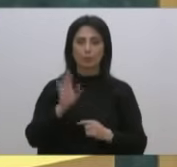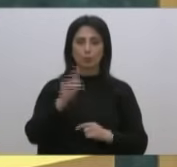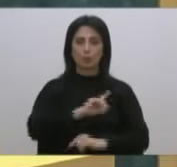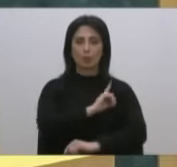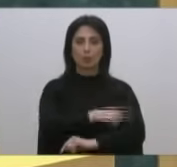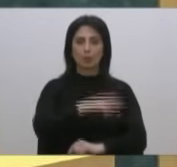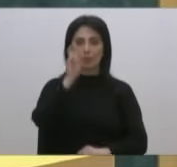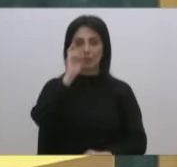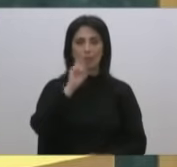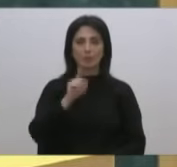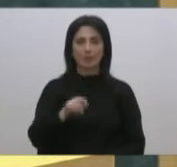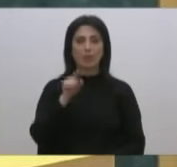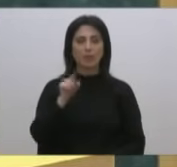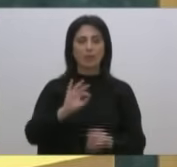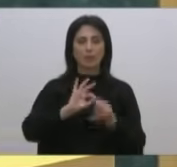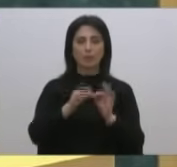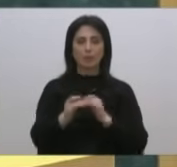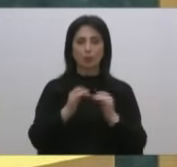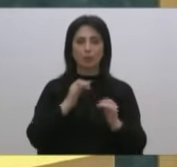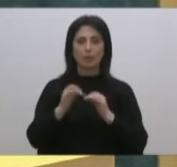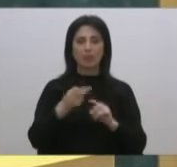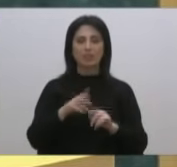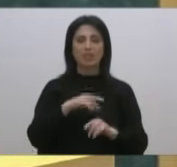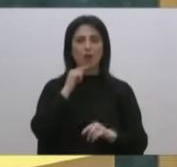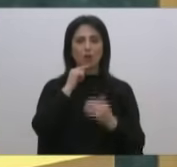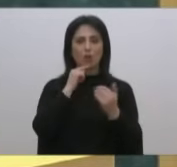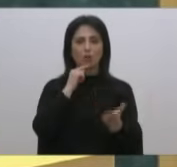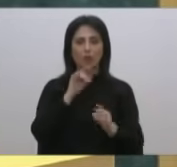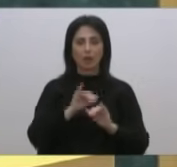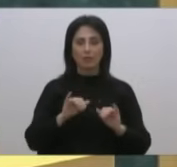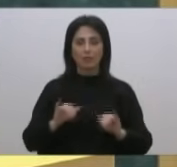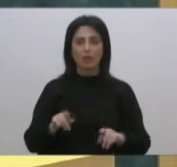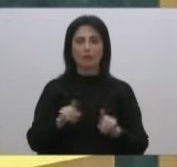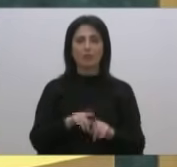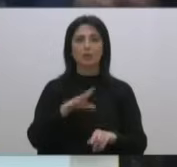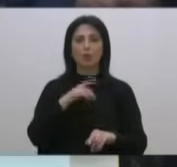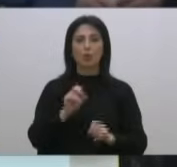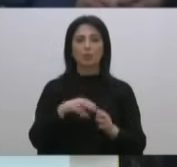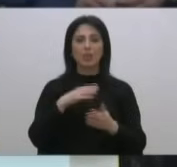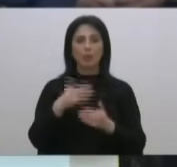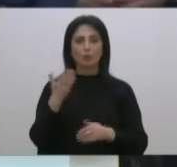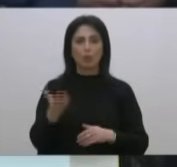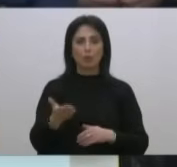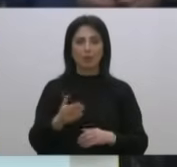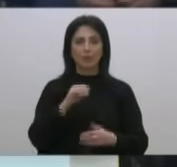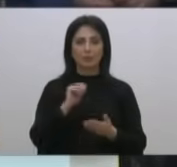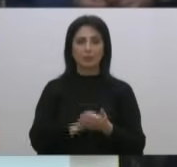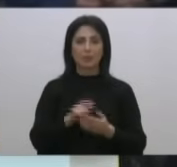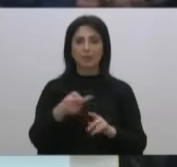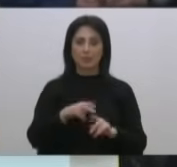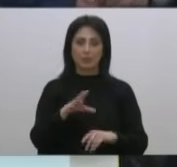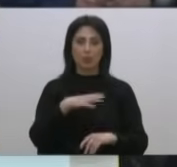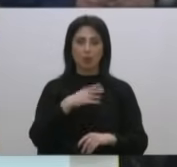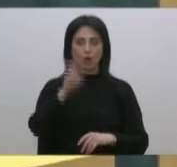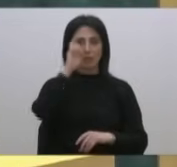უფრო ძლიერი სახელმწიფო, მან დეტალურად ისაუბრა. ეს იყო ეკონომიკური განვითარება, ეს იყო უსაფრთხოების განმტკიცება, ეს